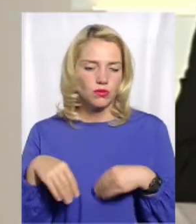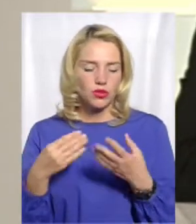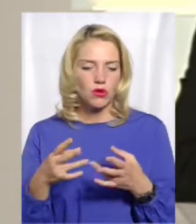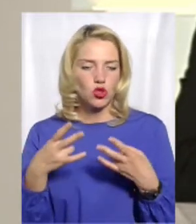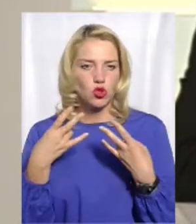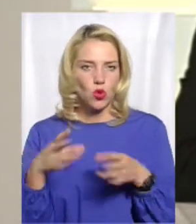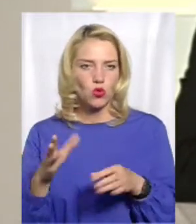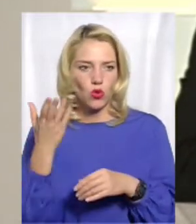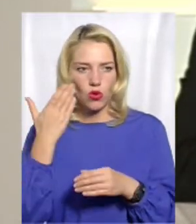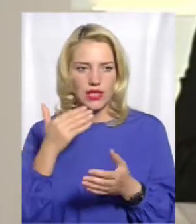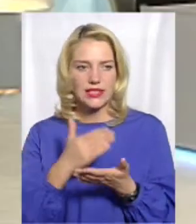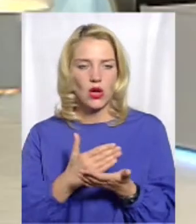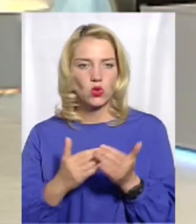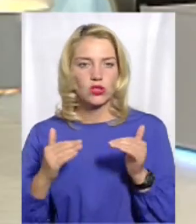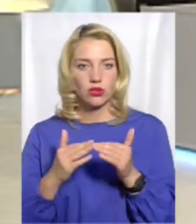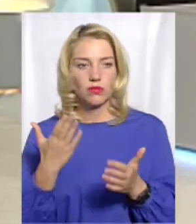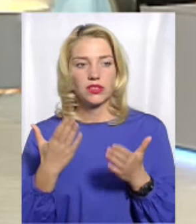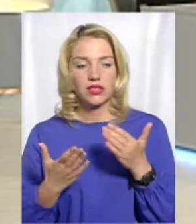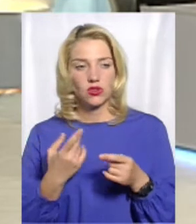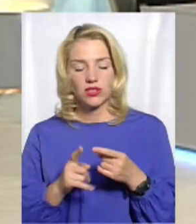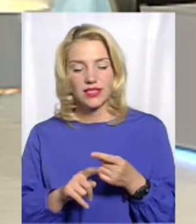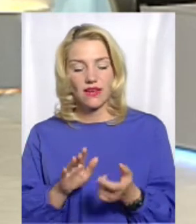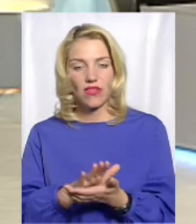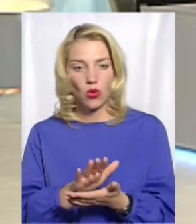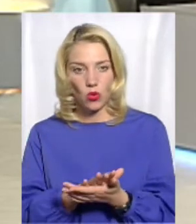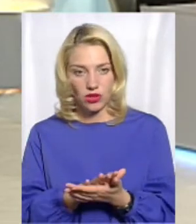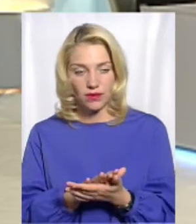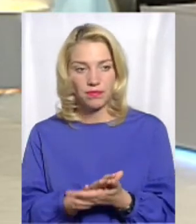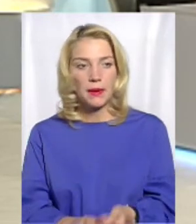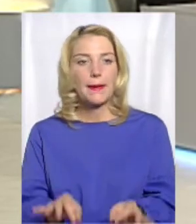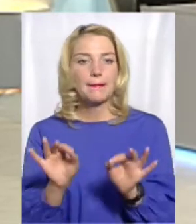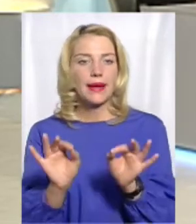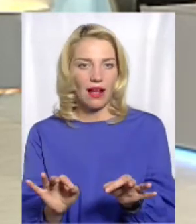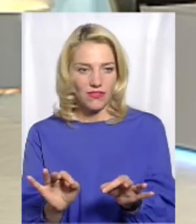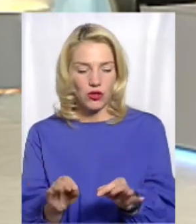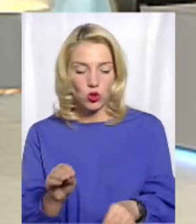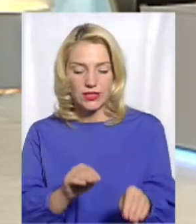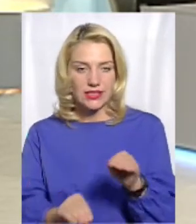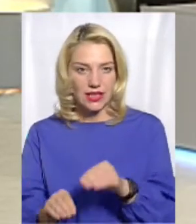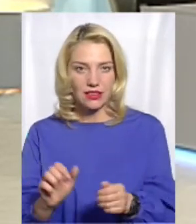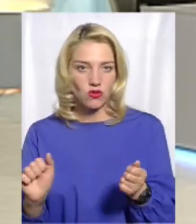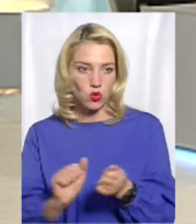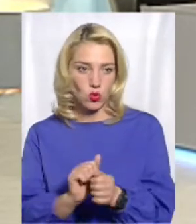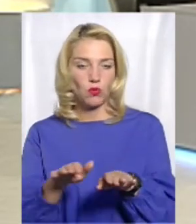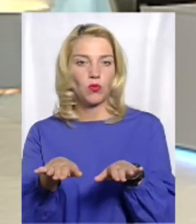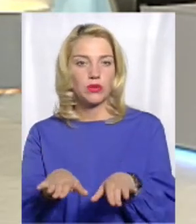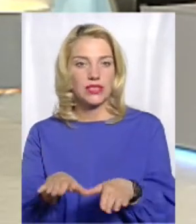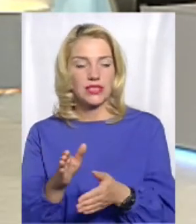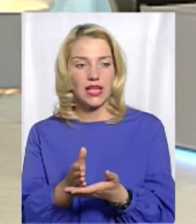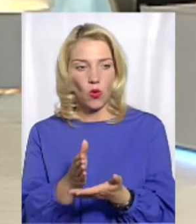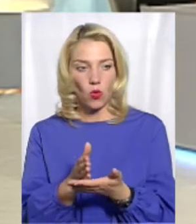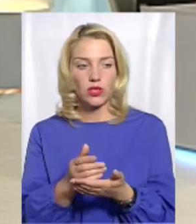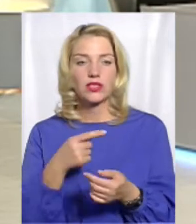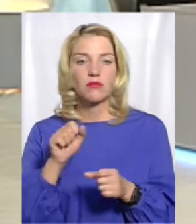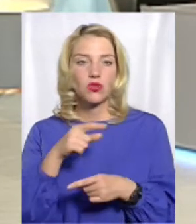знаходяться удома? Якщо ці відходи правильно складені, в сухому місці знаходяться, можу сказати